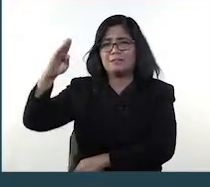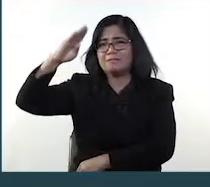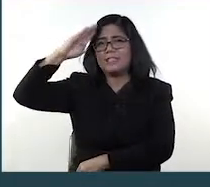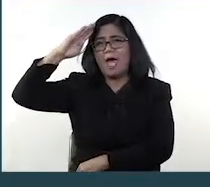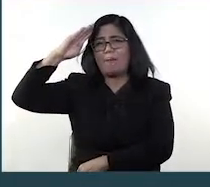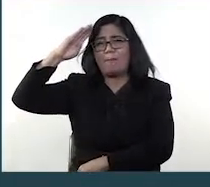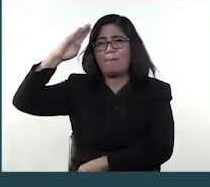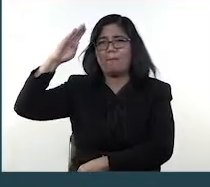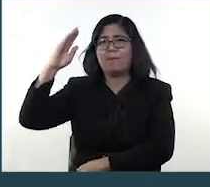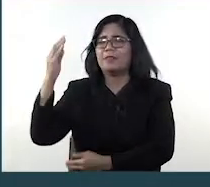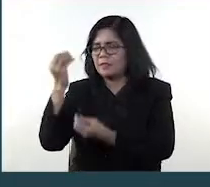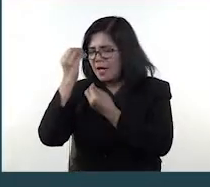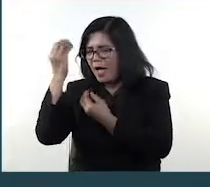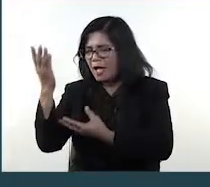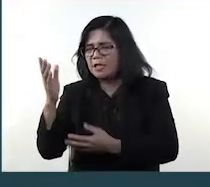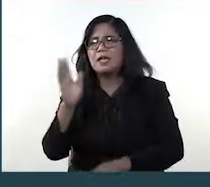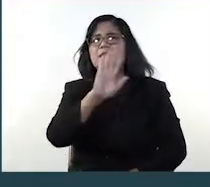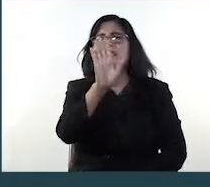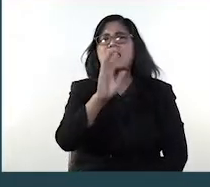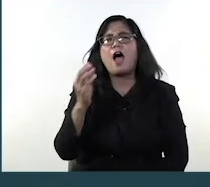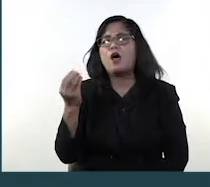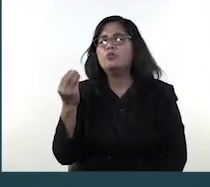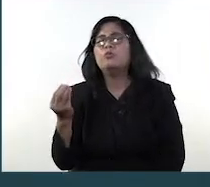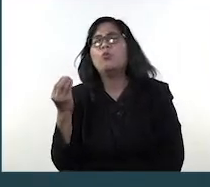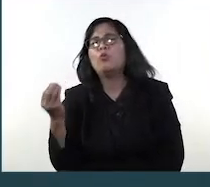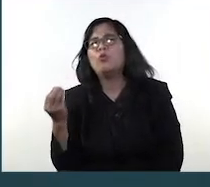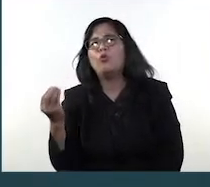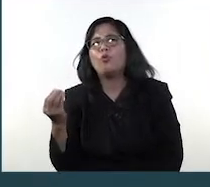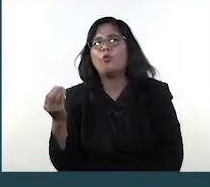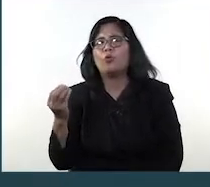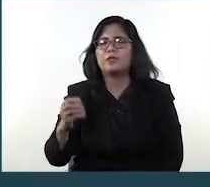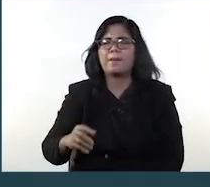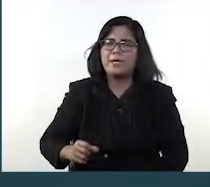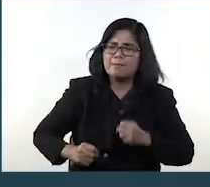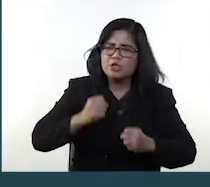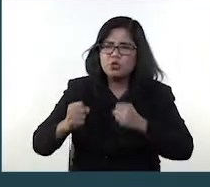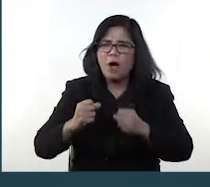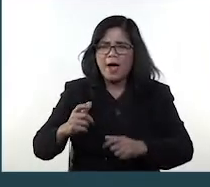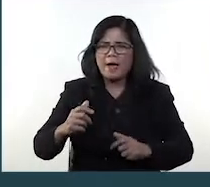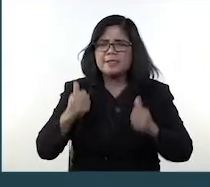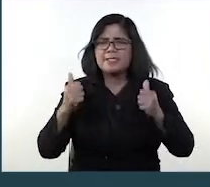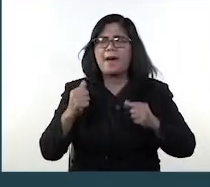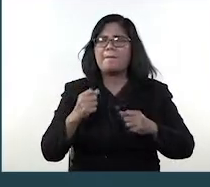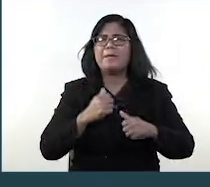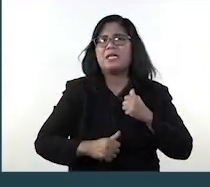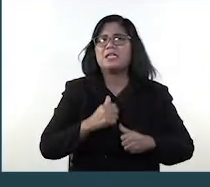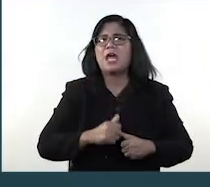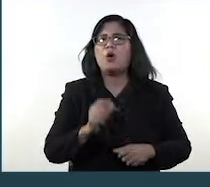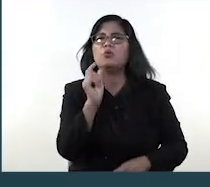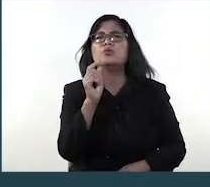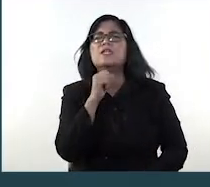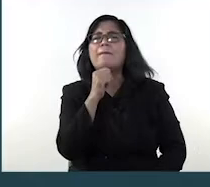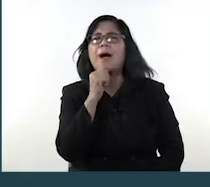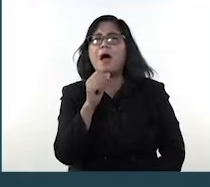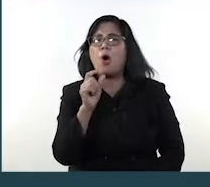Hai racun bukan nunggu Hai rajut berjuang siap menderita untuk siapa bukan terpilihnya untuk orang